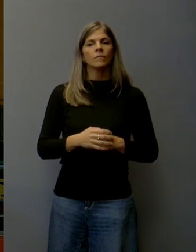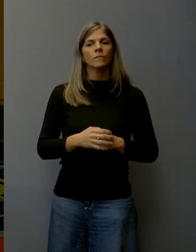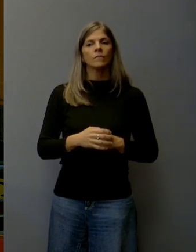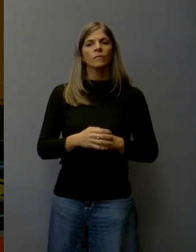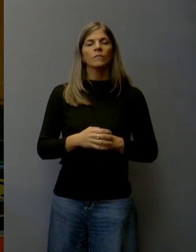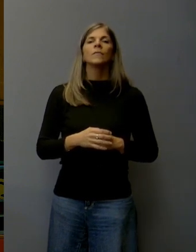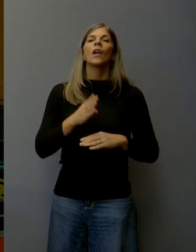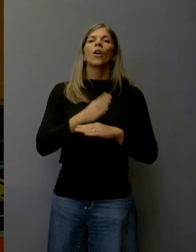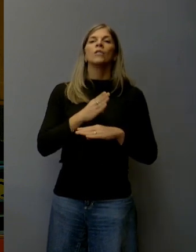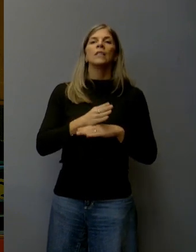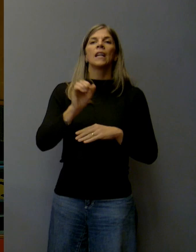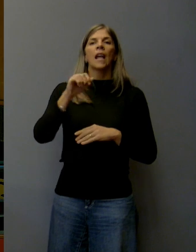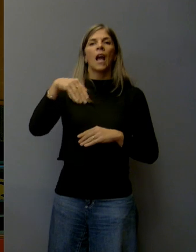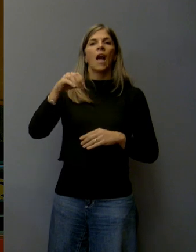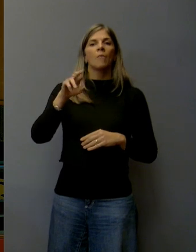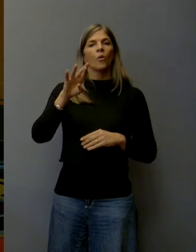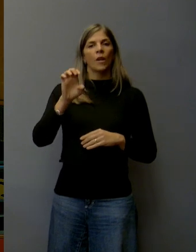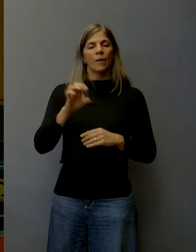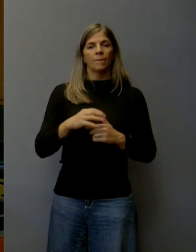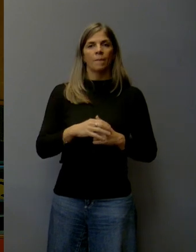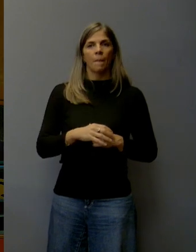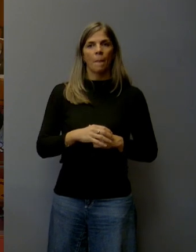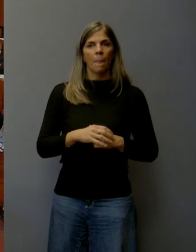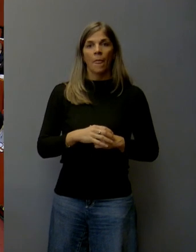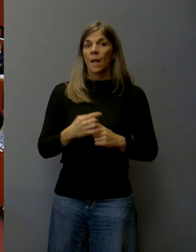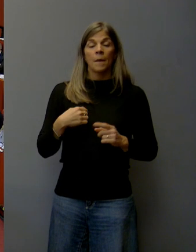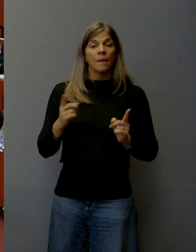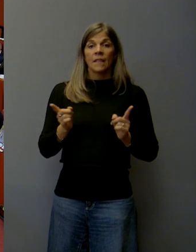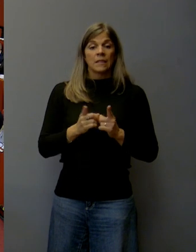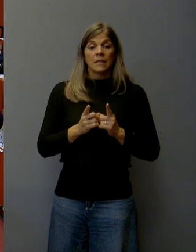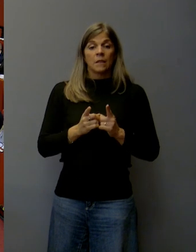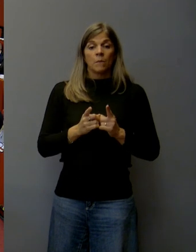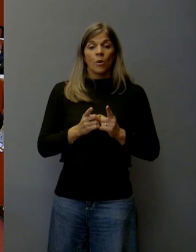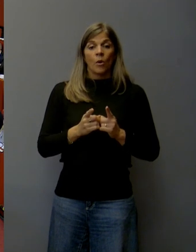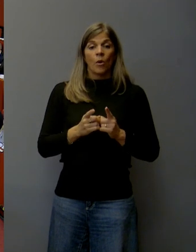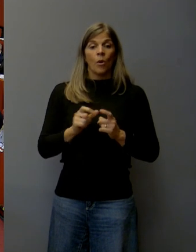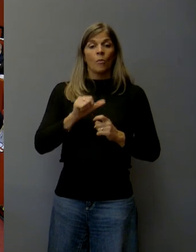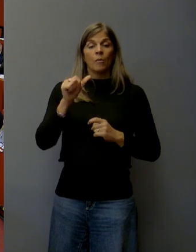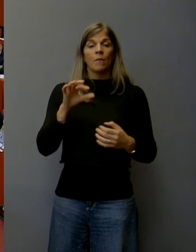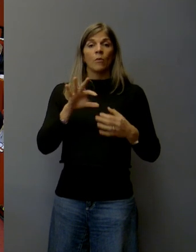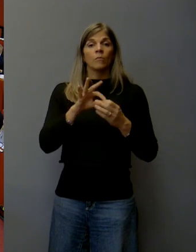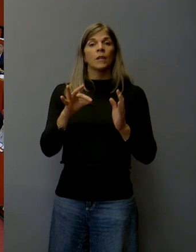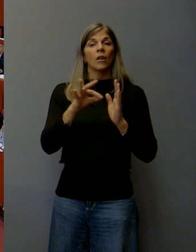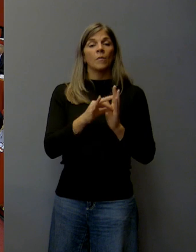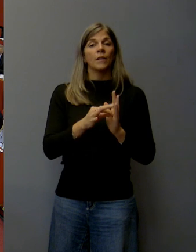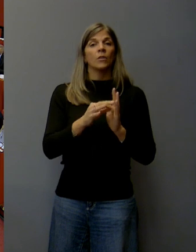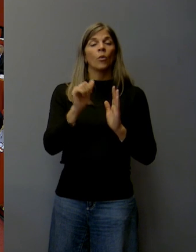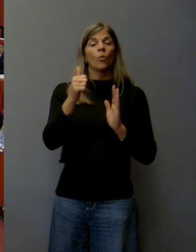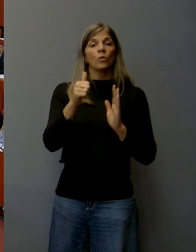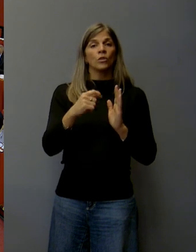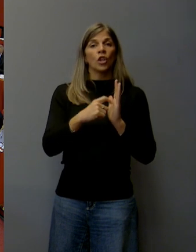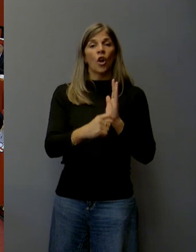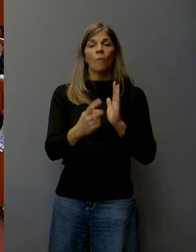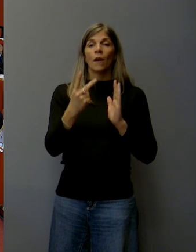consigliere amore sarò brevissimo il primo richiamo al regolamento l'articolo 11 comma 2 sul